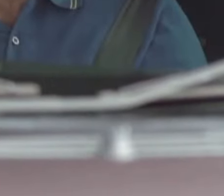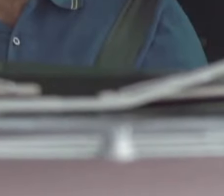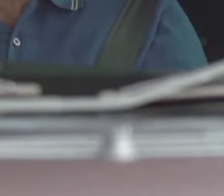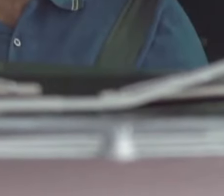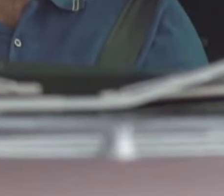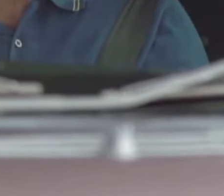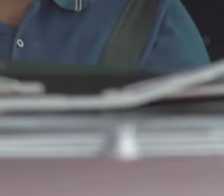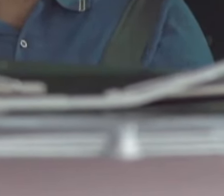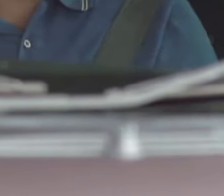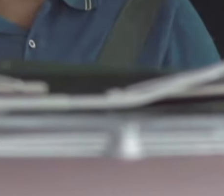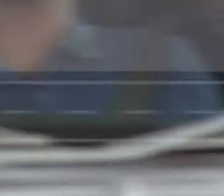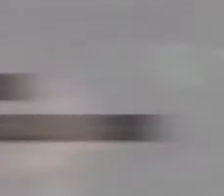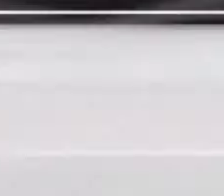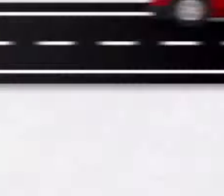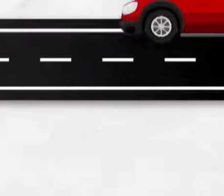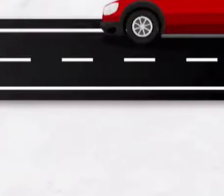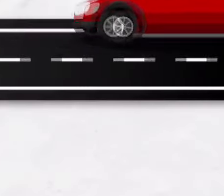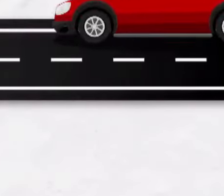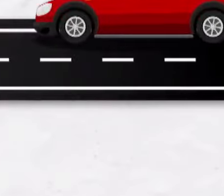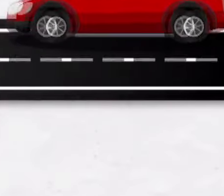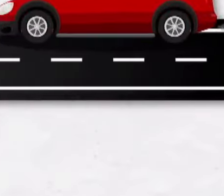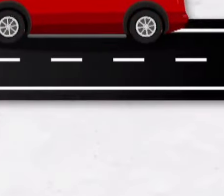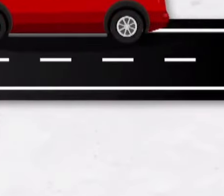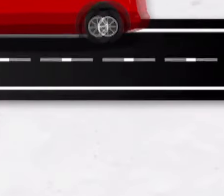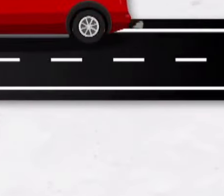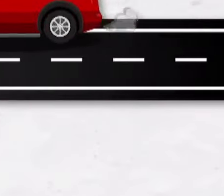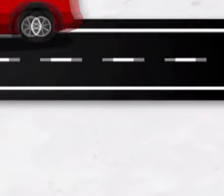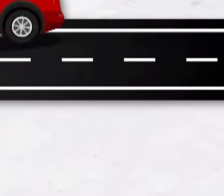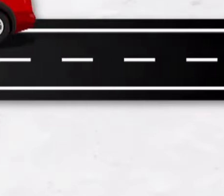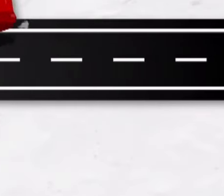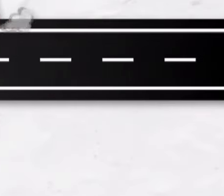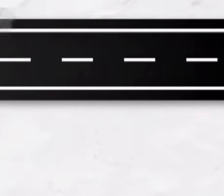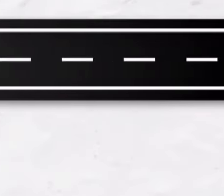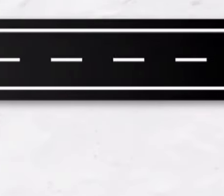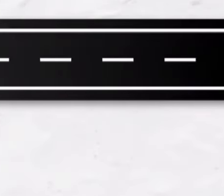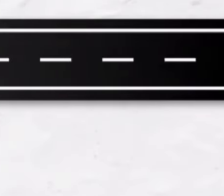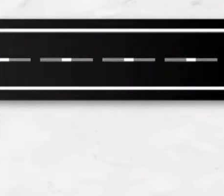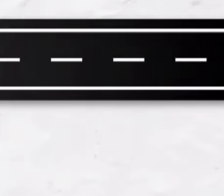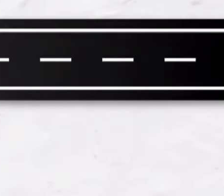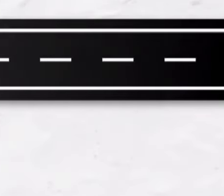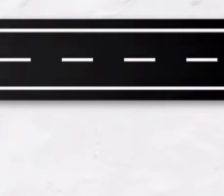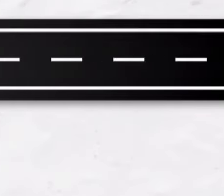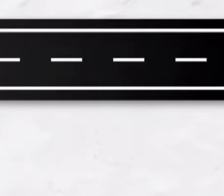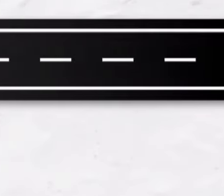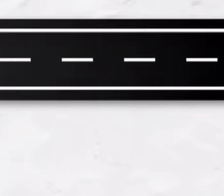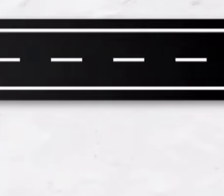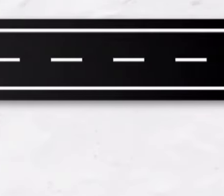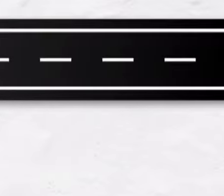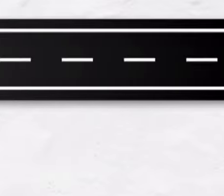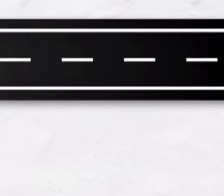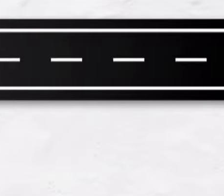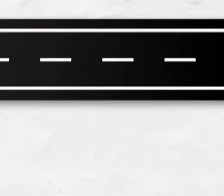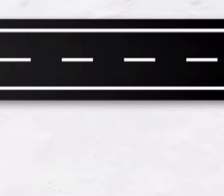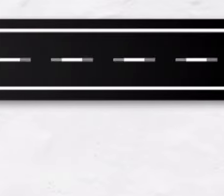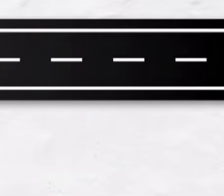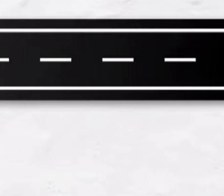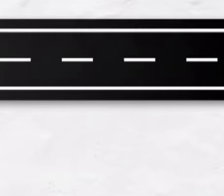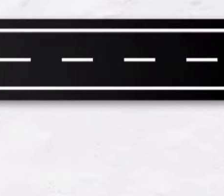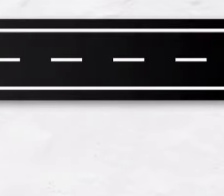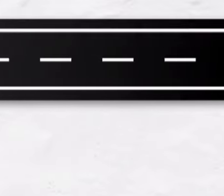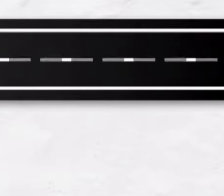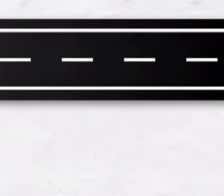Kalau Ban cakap macam tu, baiklah. Sikap anda mengubah segalanya. Kawal emosi dan patuhi undang-undang jalan